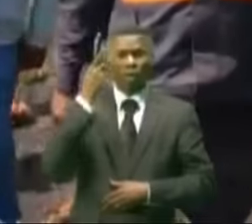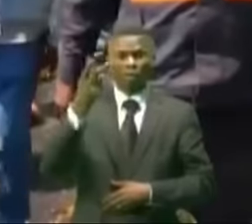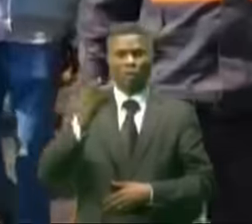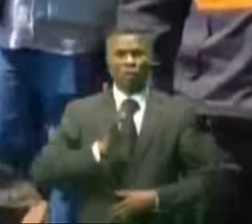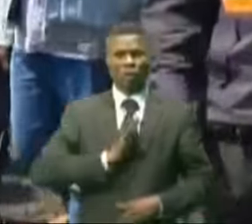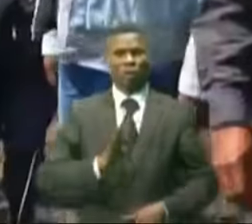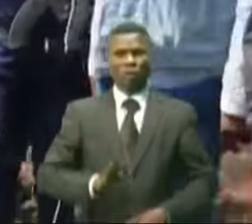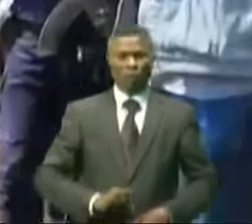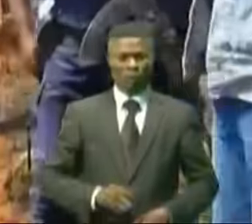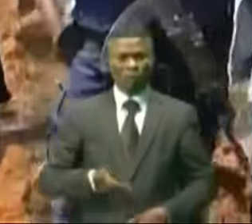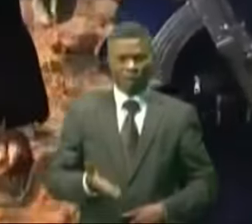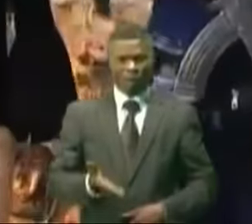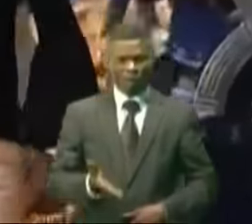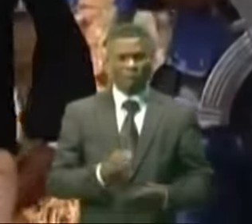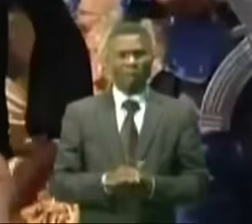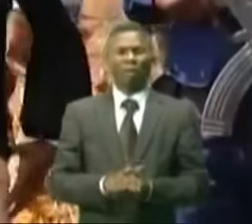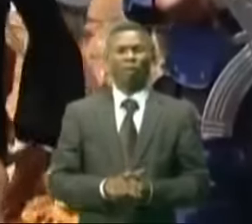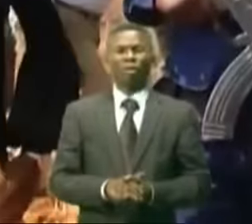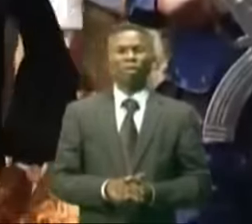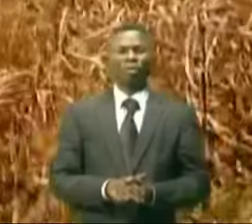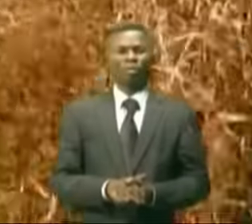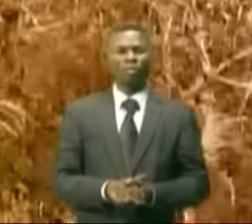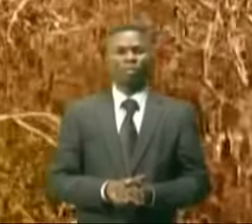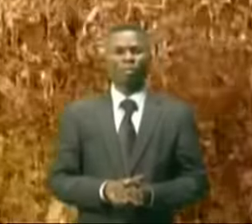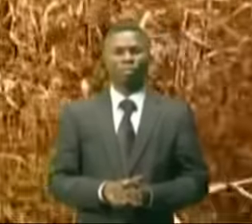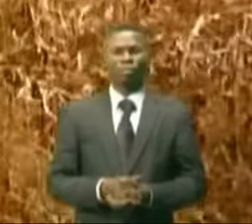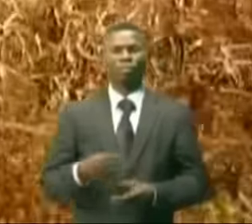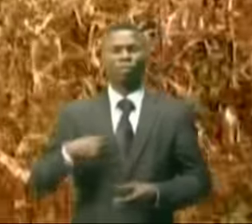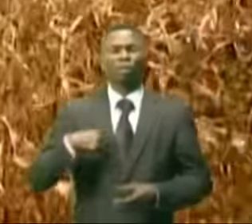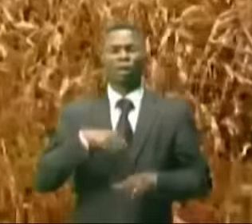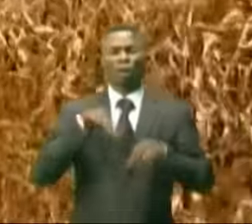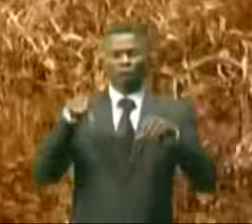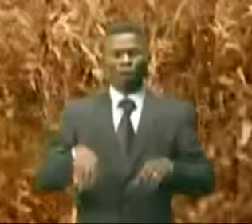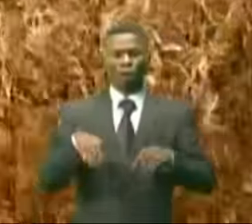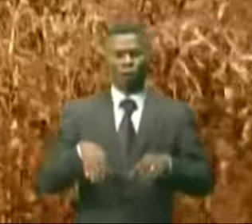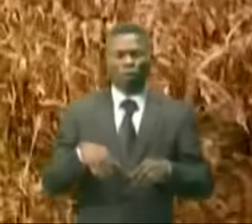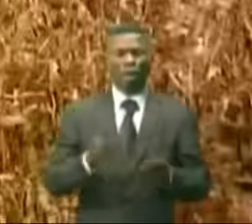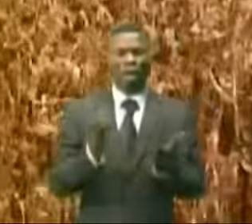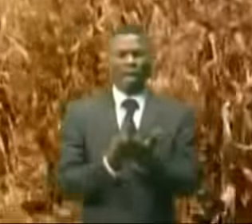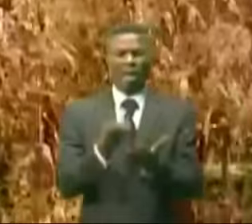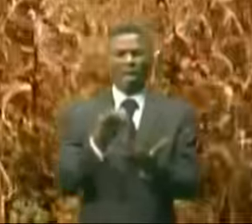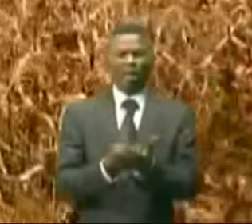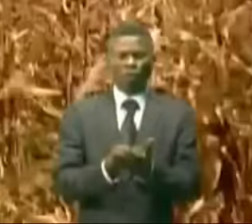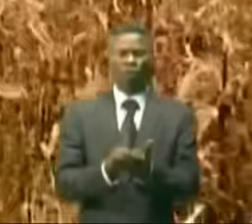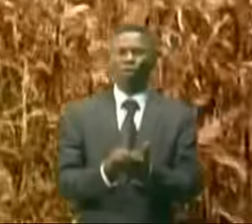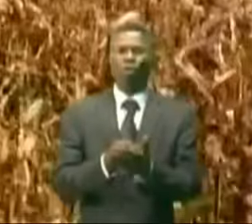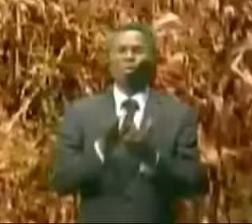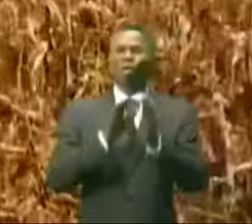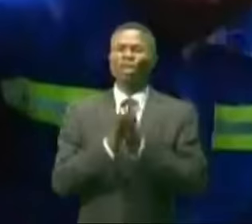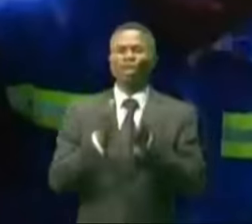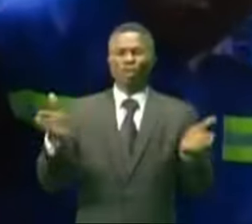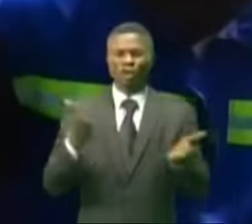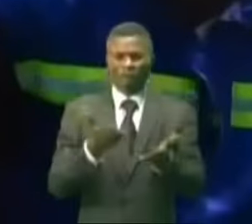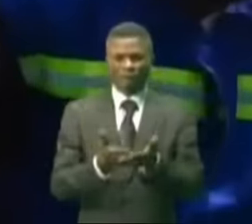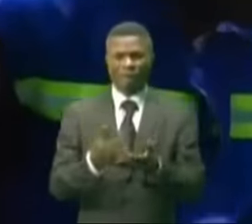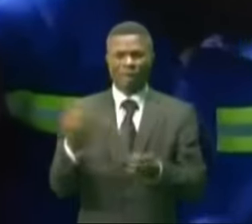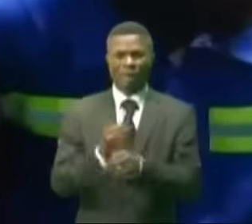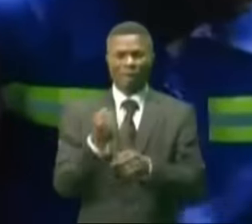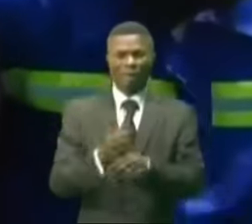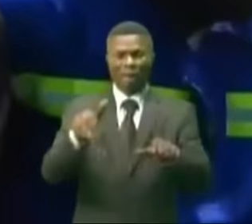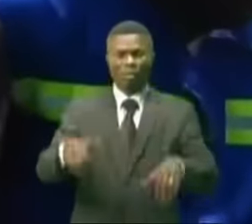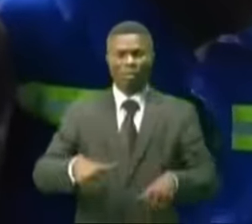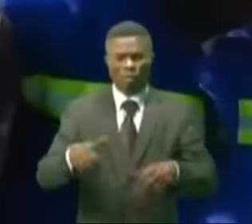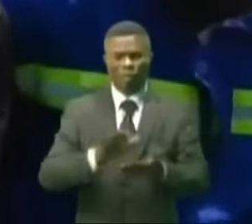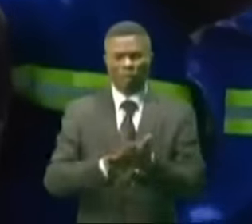l'État, Félix-Antoine Tshisekedi Tshilombo, d'un Congo avec une économie inclusive. Cette année qui tira, le rendement est